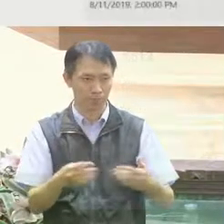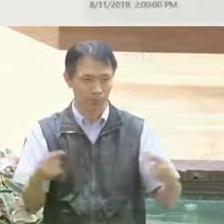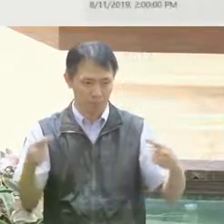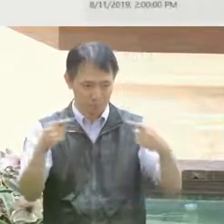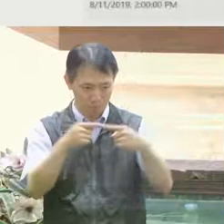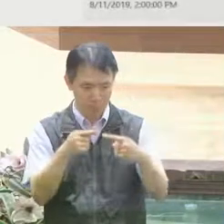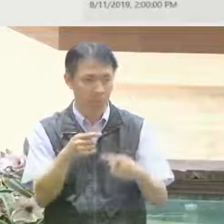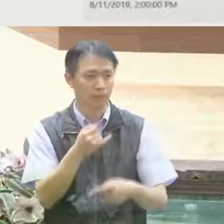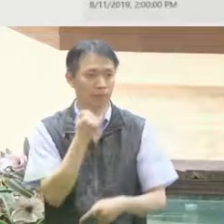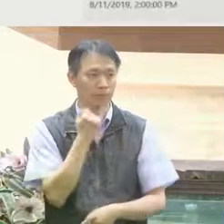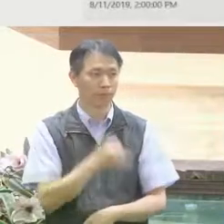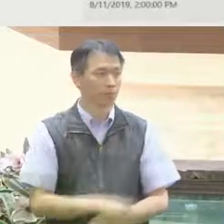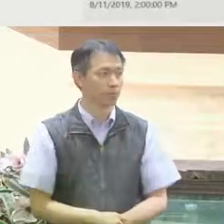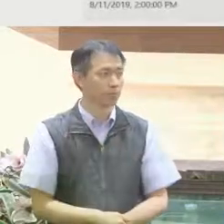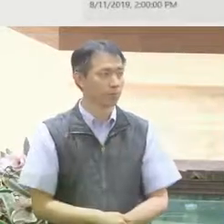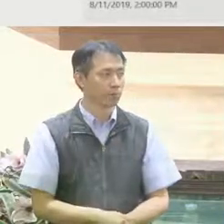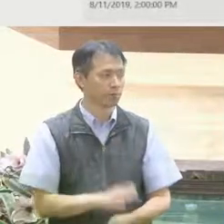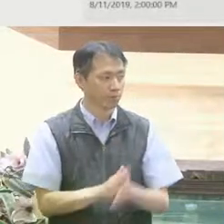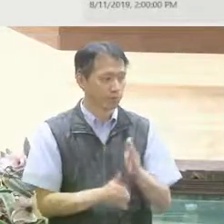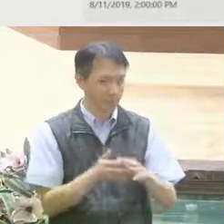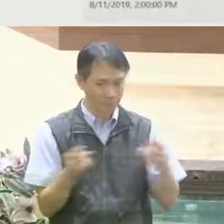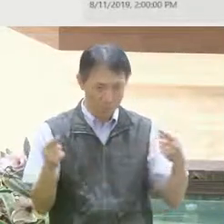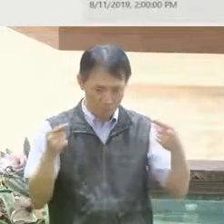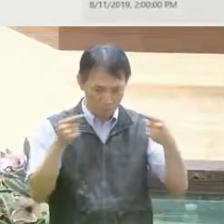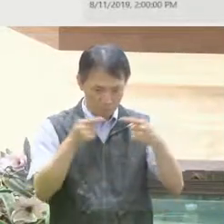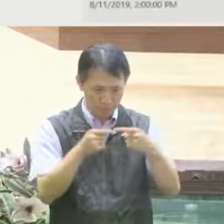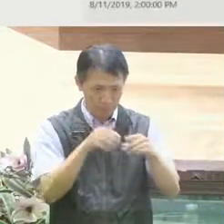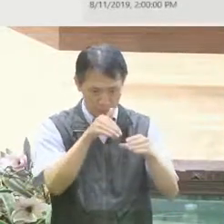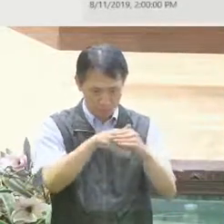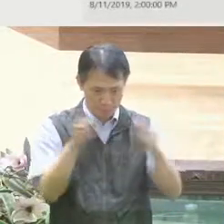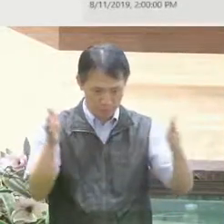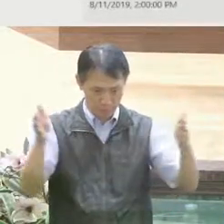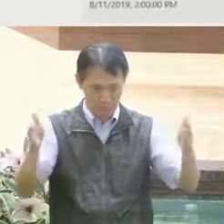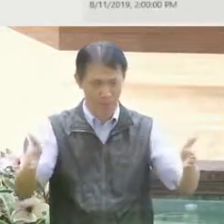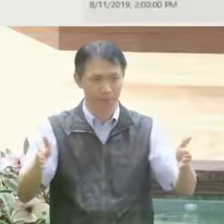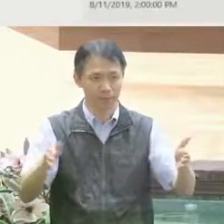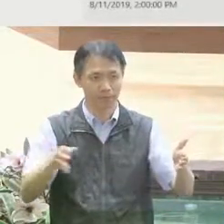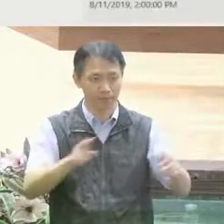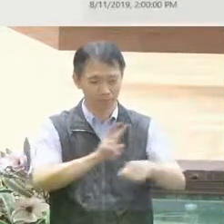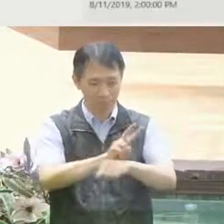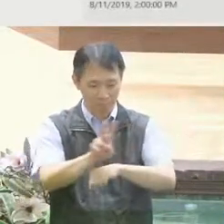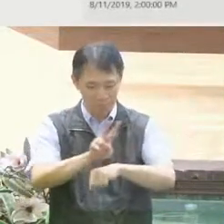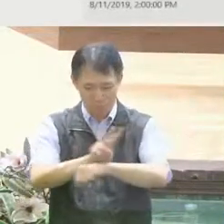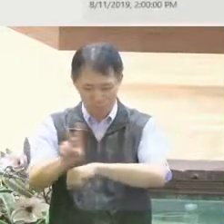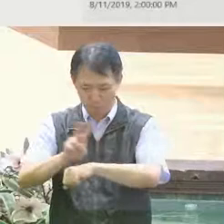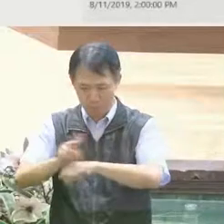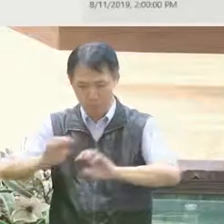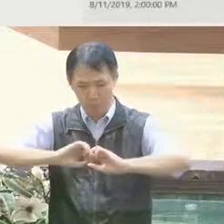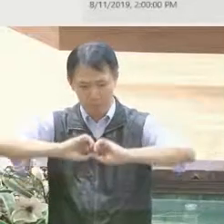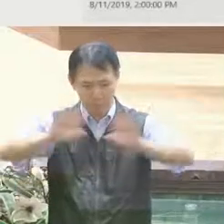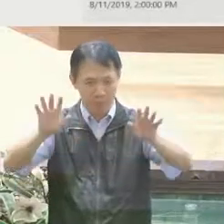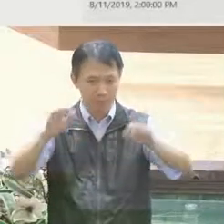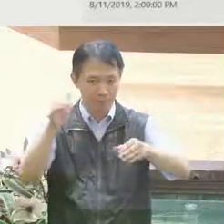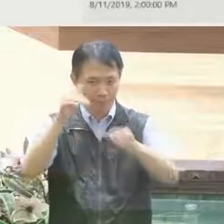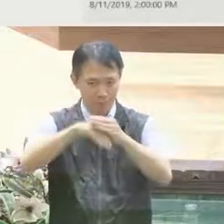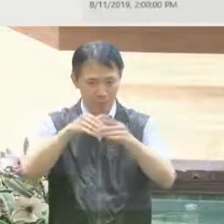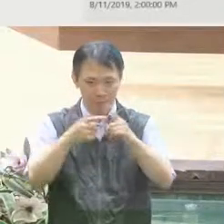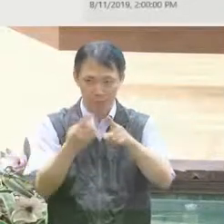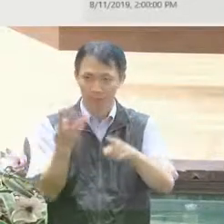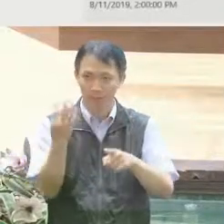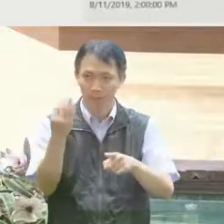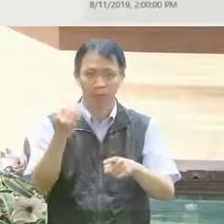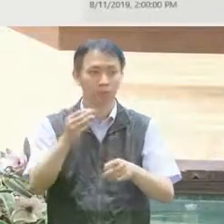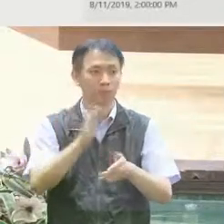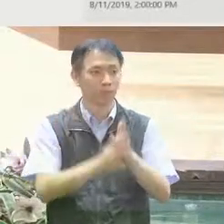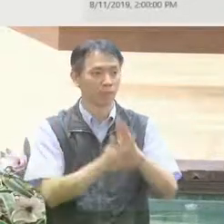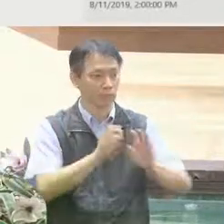链。再配合在投票开放期间每两小时在公布投票人数，同时也